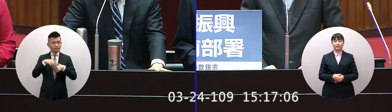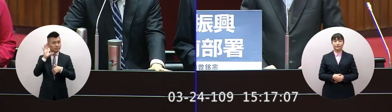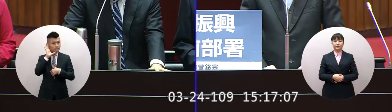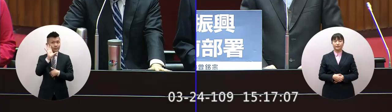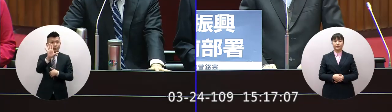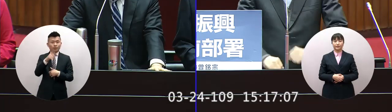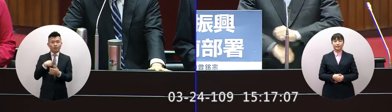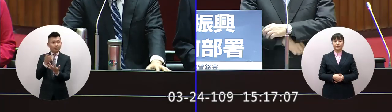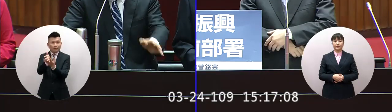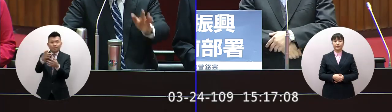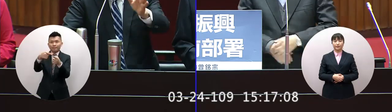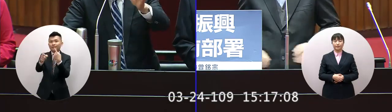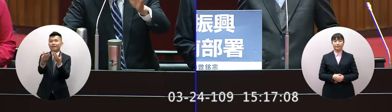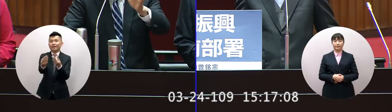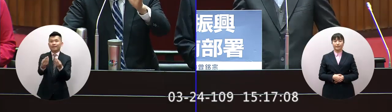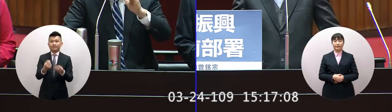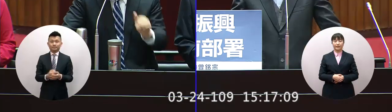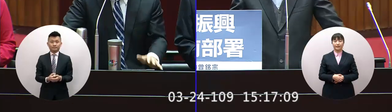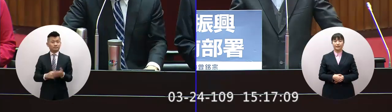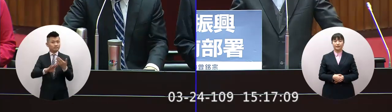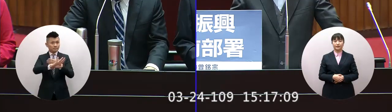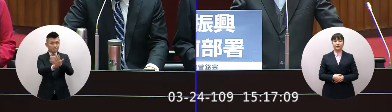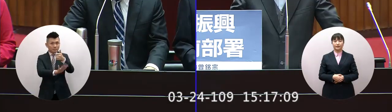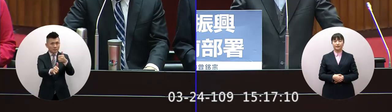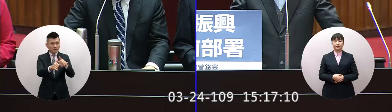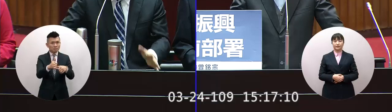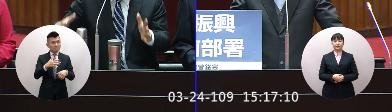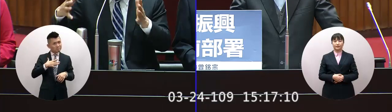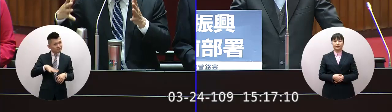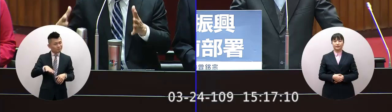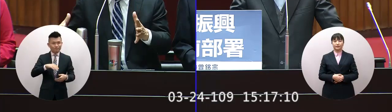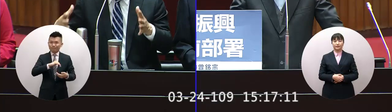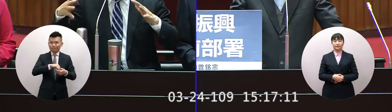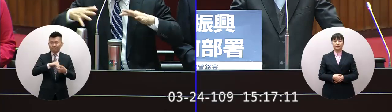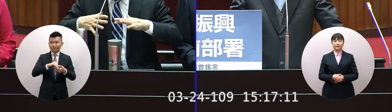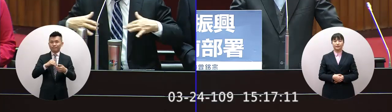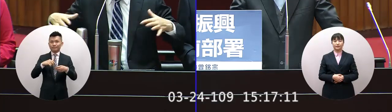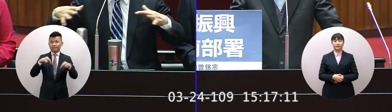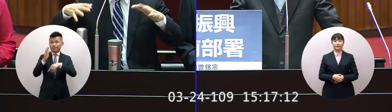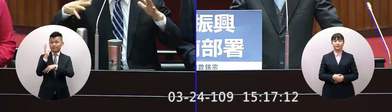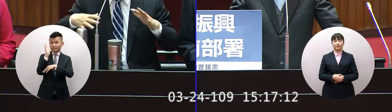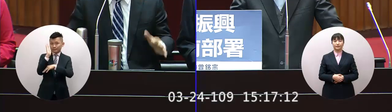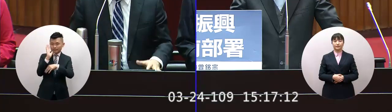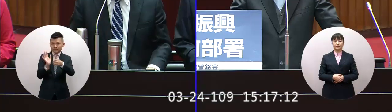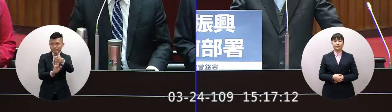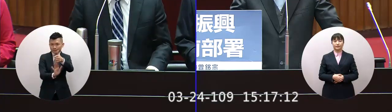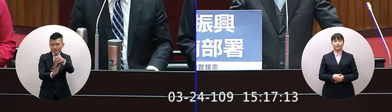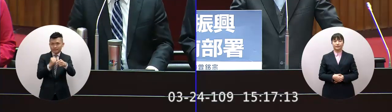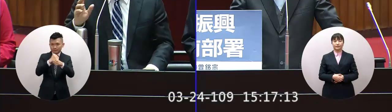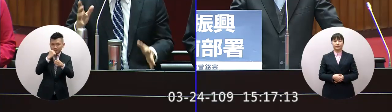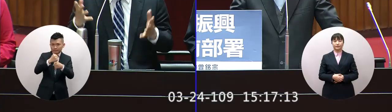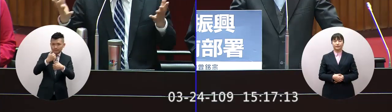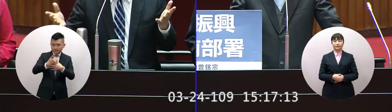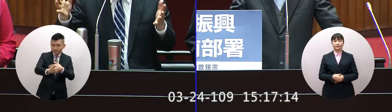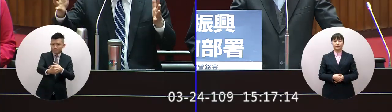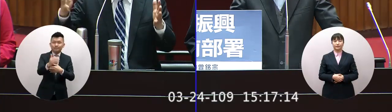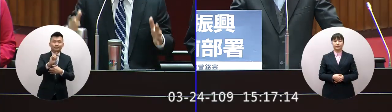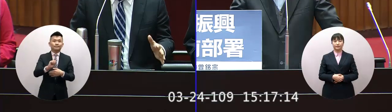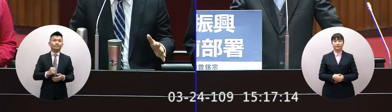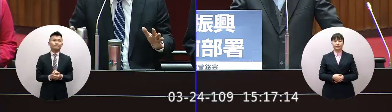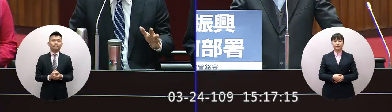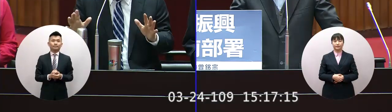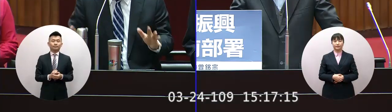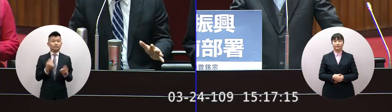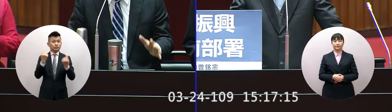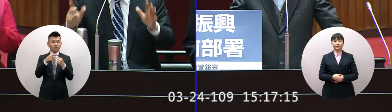啊，拢无甲你拍断。啊，有诶委员可能无一定知影行政团队的运作，比如你就是讲啊，